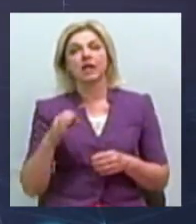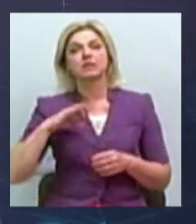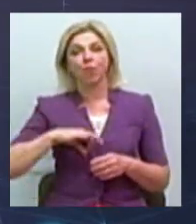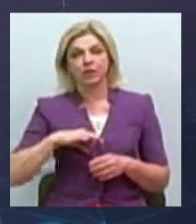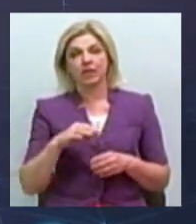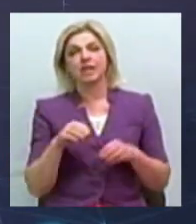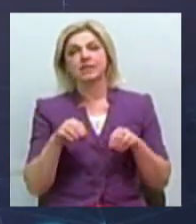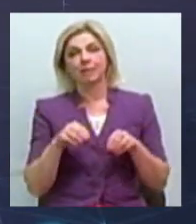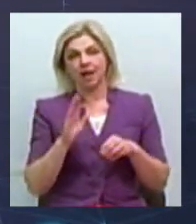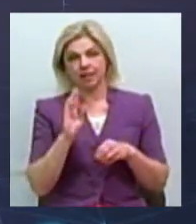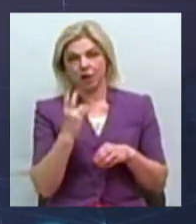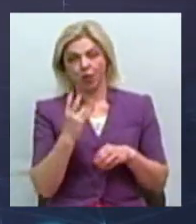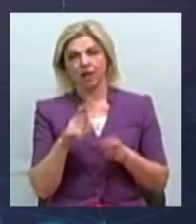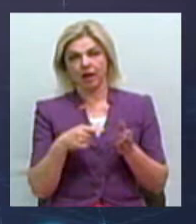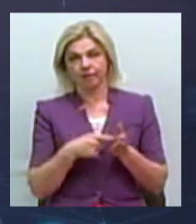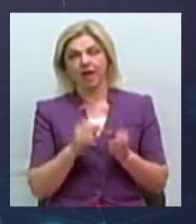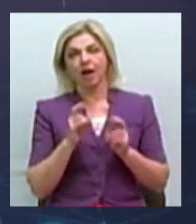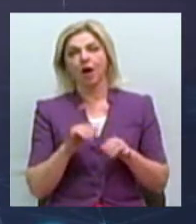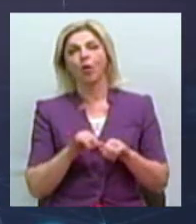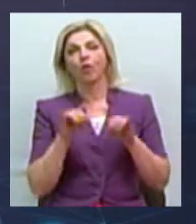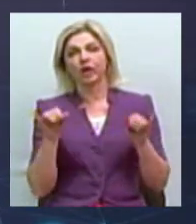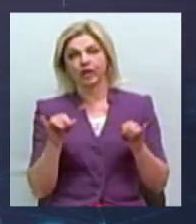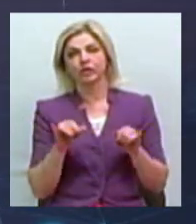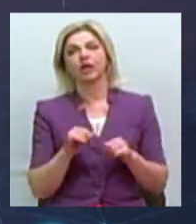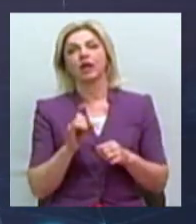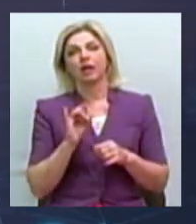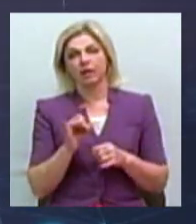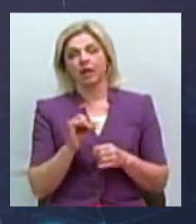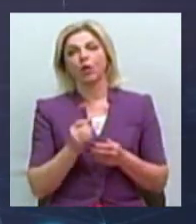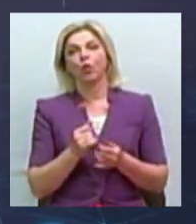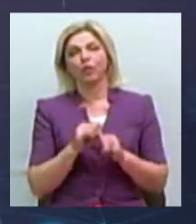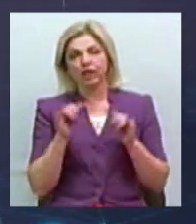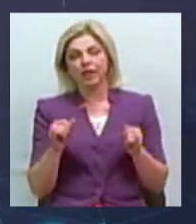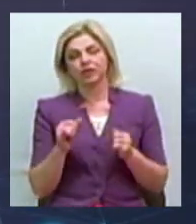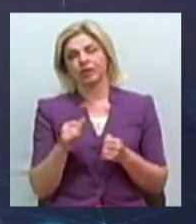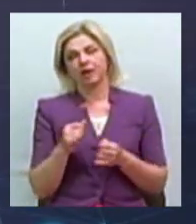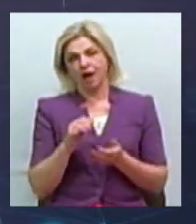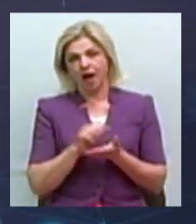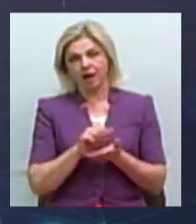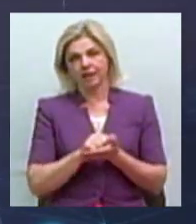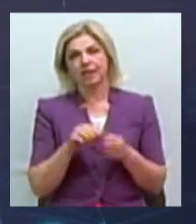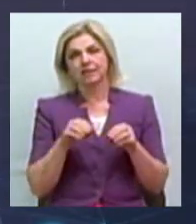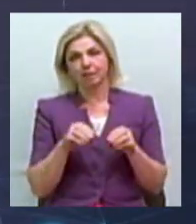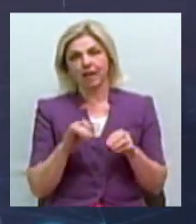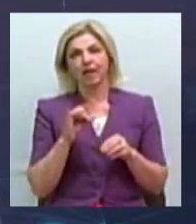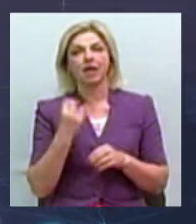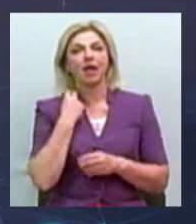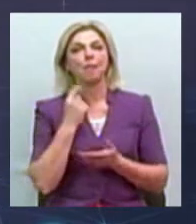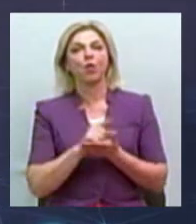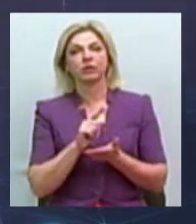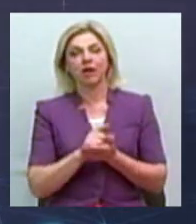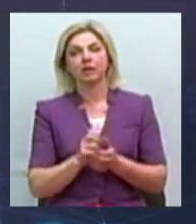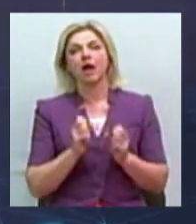у Миколаєві, як збільшити надходження до міського бюджету грошей від оренди землі та земельного податку, наскільки